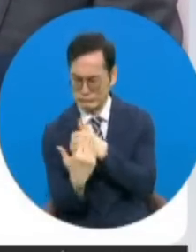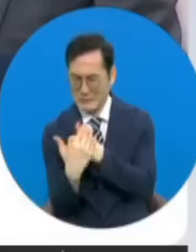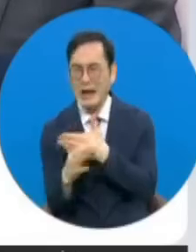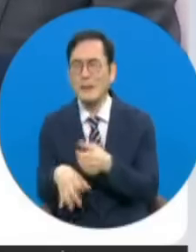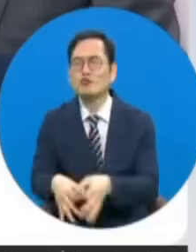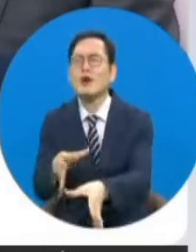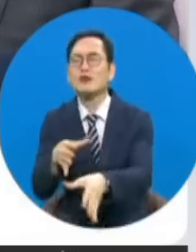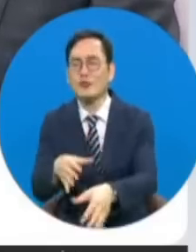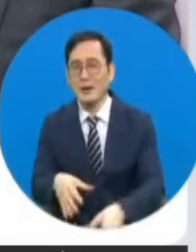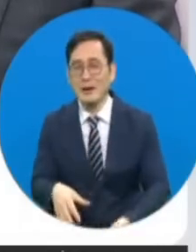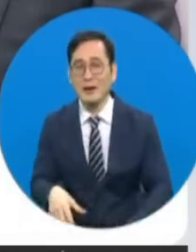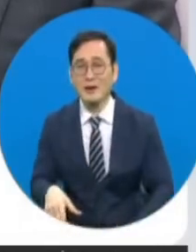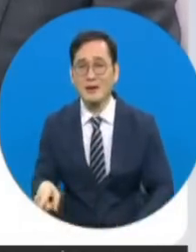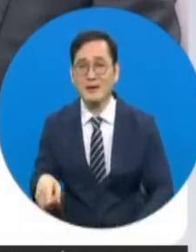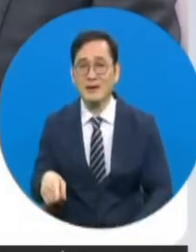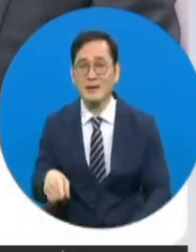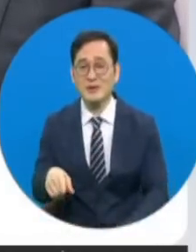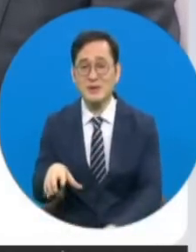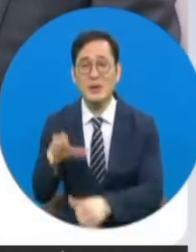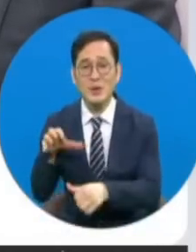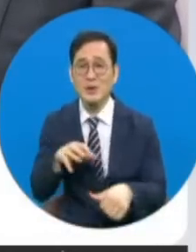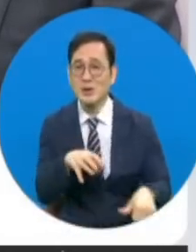그렇게 보여집니다